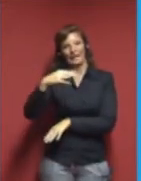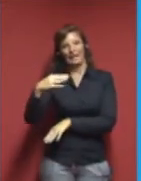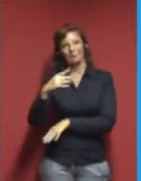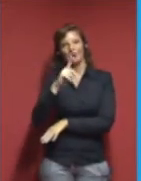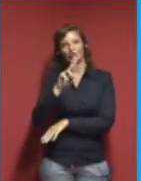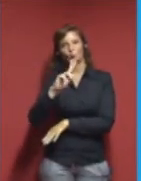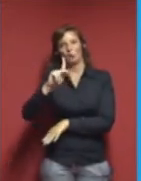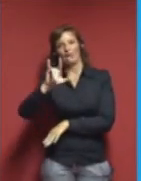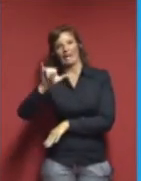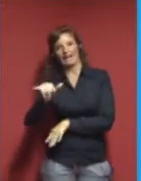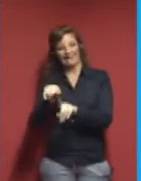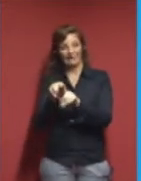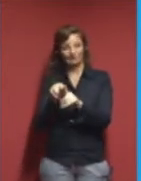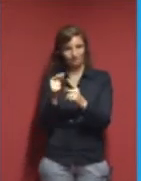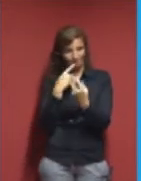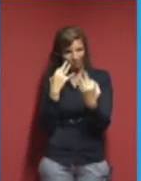Buckley, giusto?